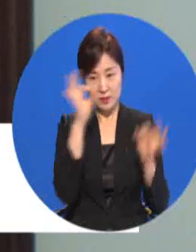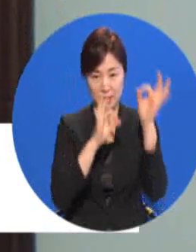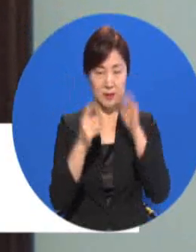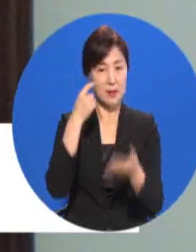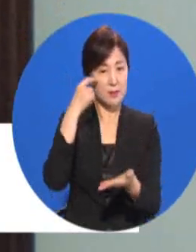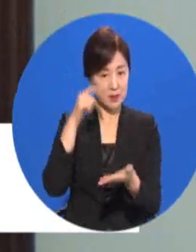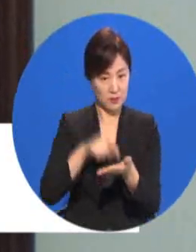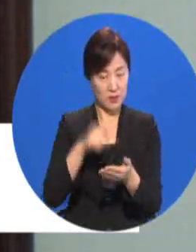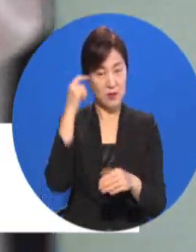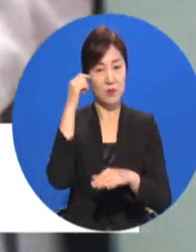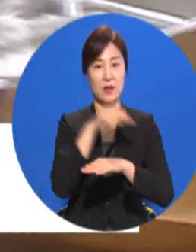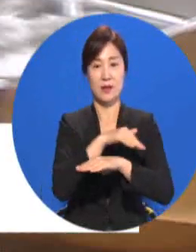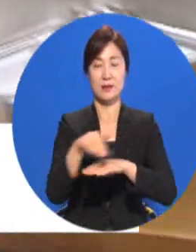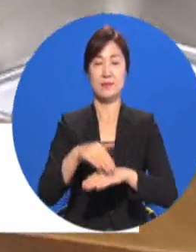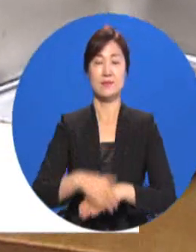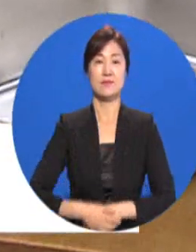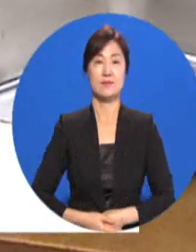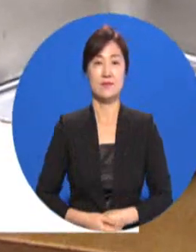밝혔습니다